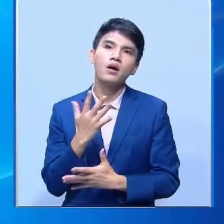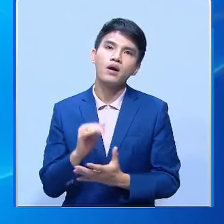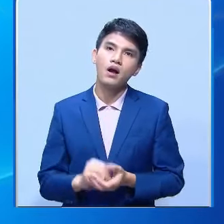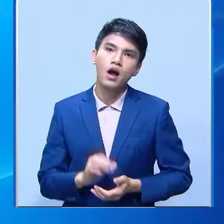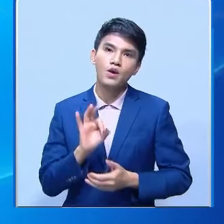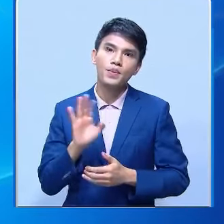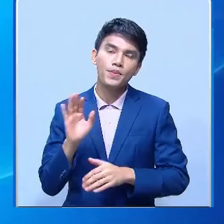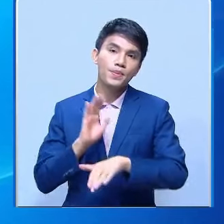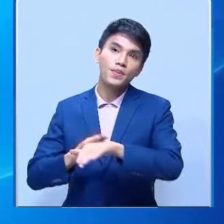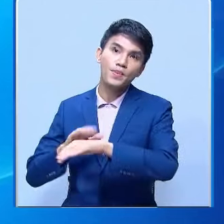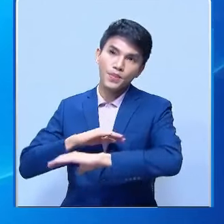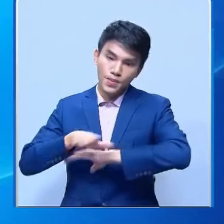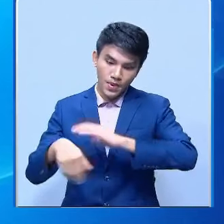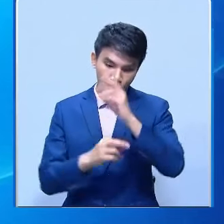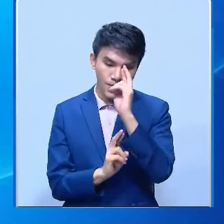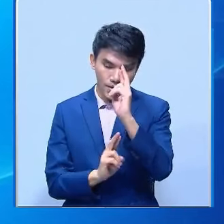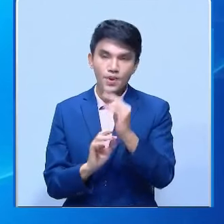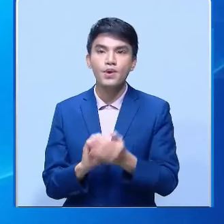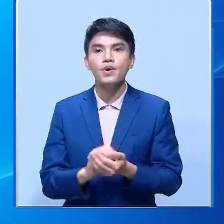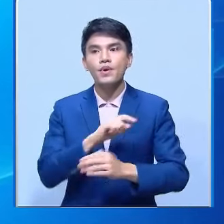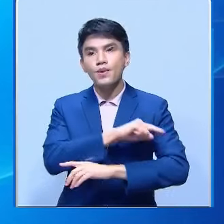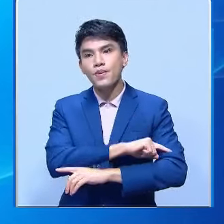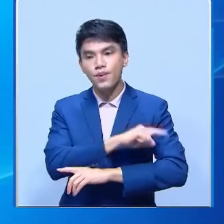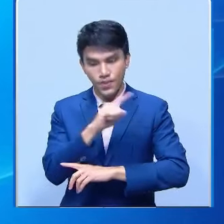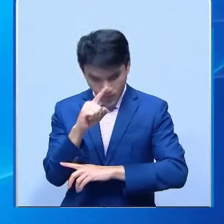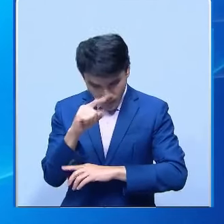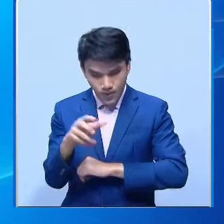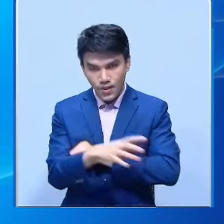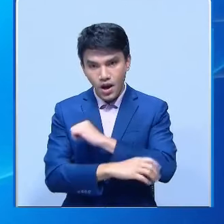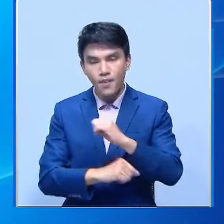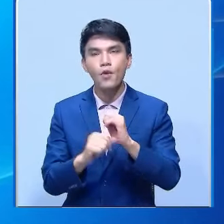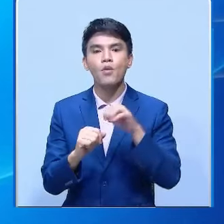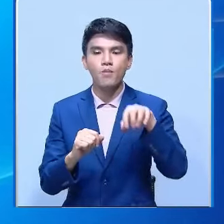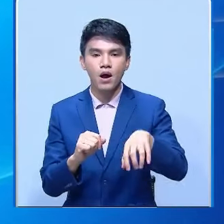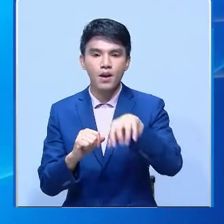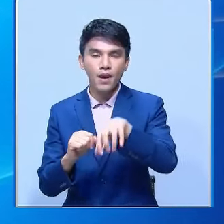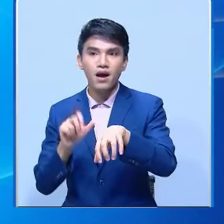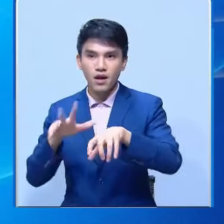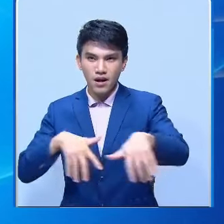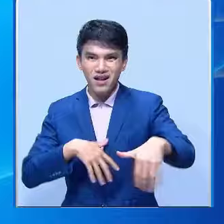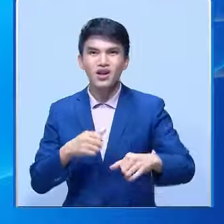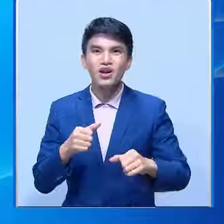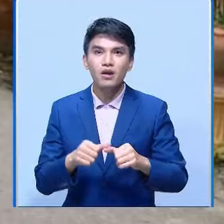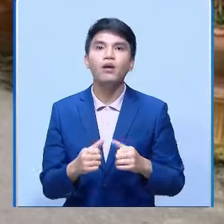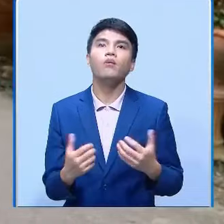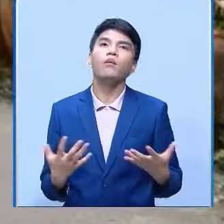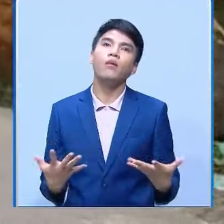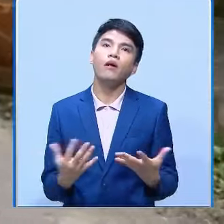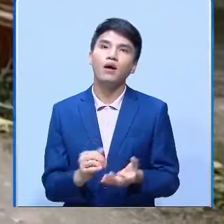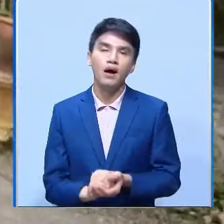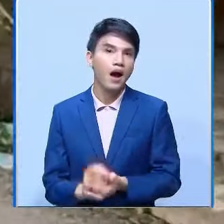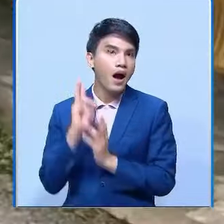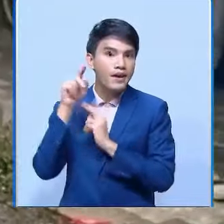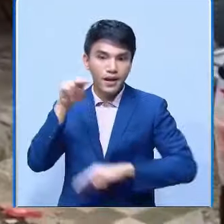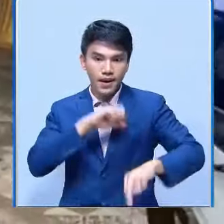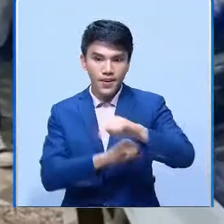พสต์ข้อความเตือนภัยให้ระวังโจรวันเดียวกลางวันแสกๆทำได้ถึง3ที่ประชาชนต้องอยู่แบบไหน ก็ส่งทีมข่าวลงพื้นที่บ้